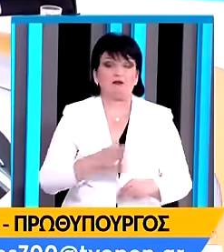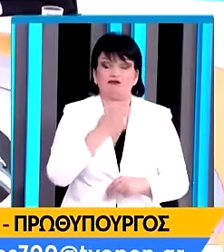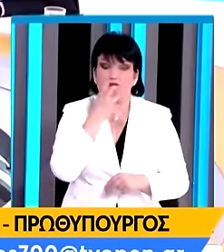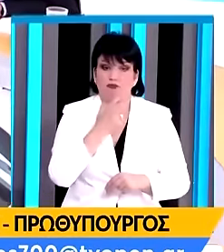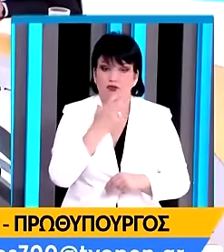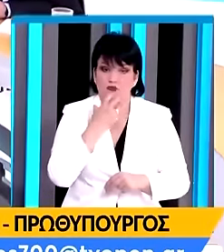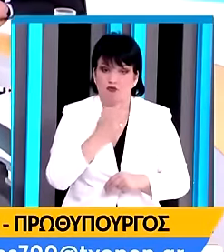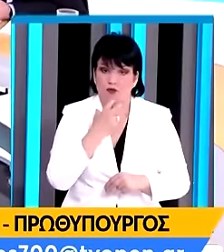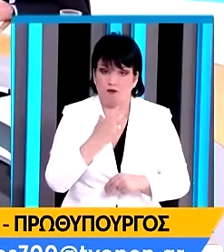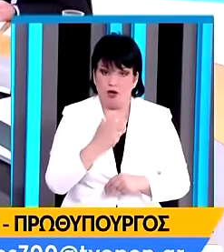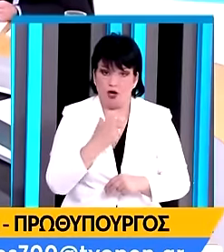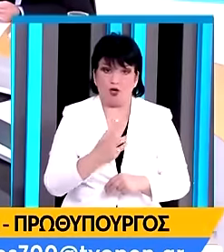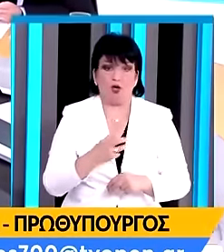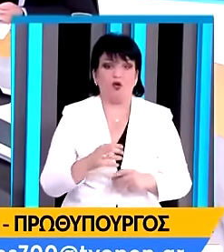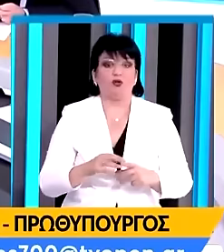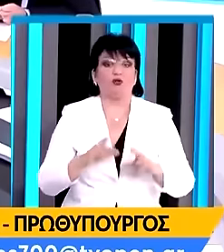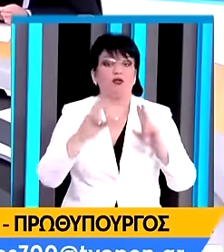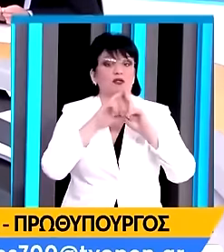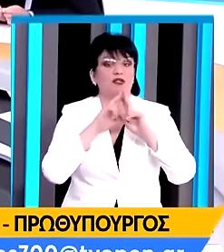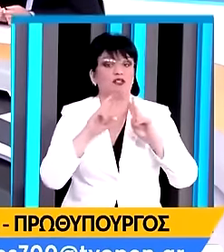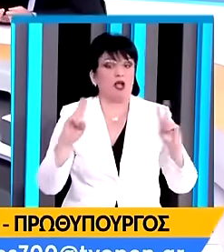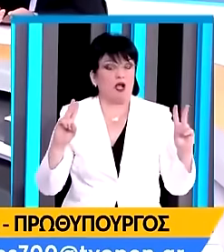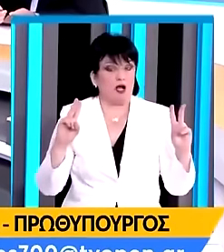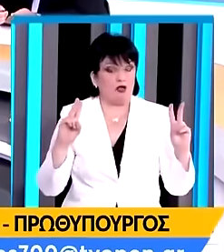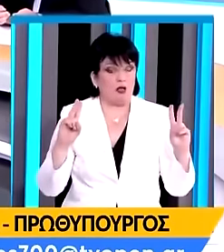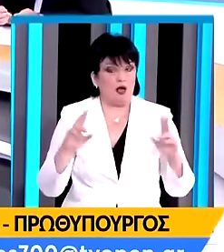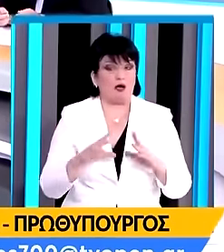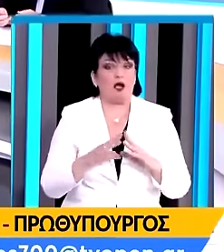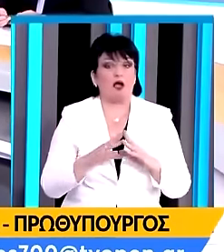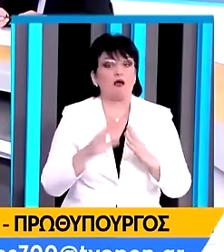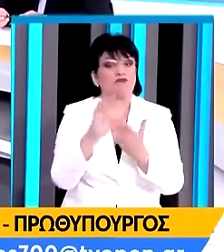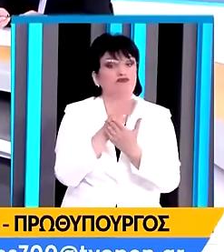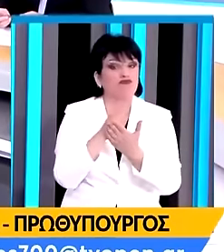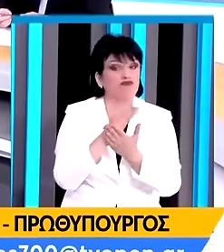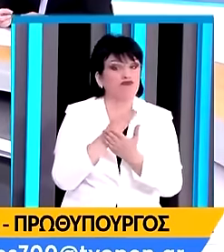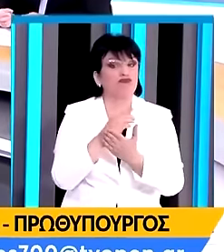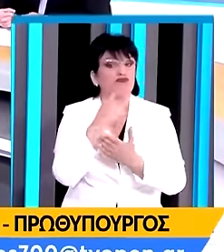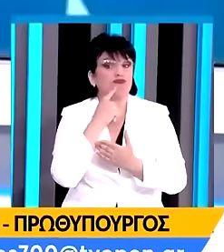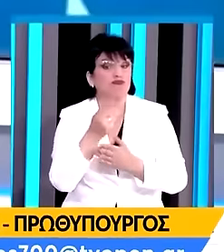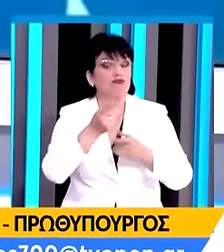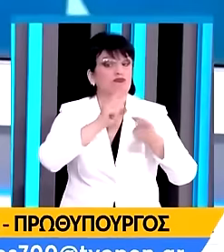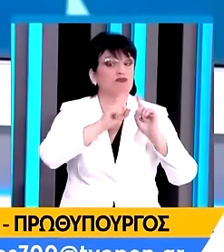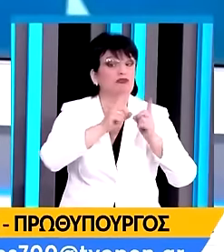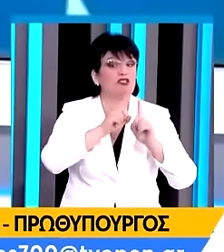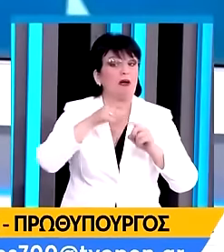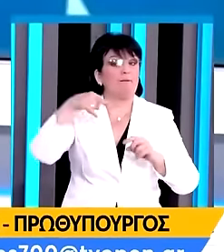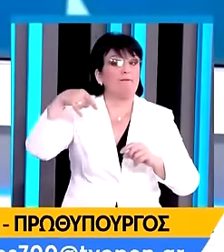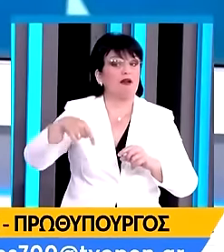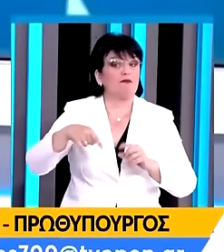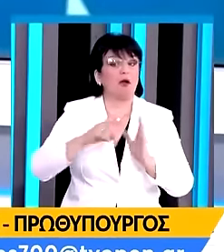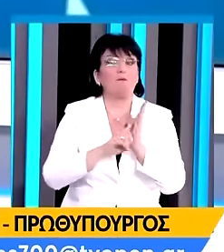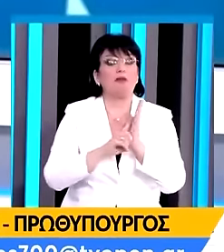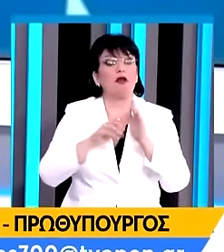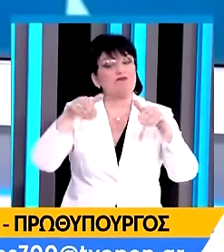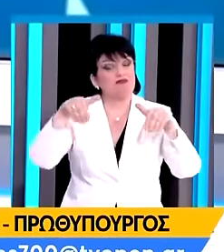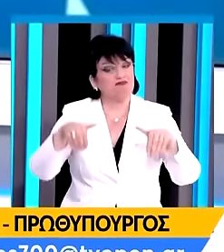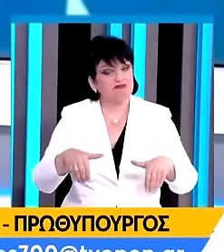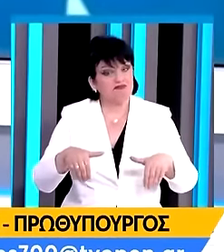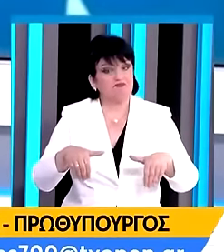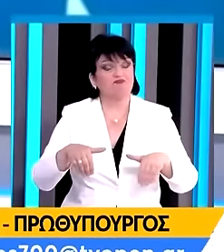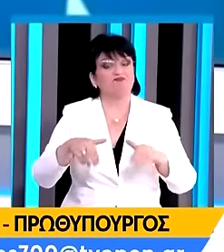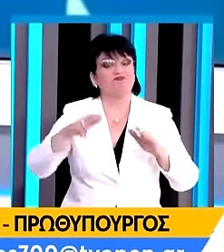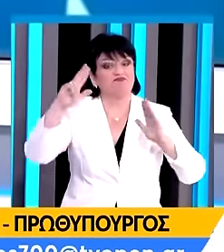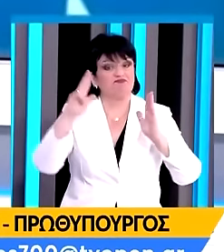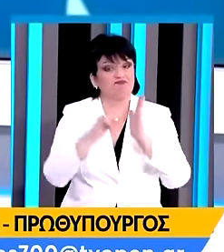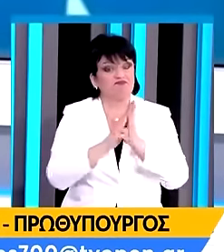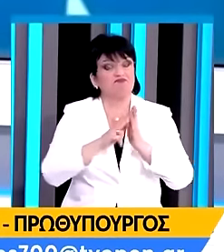σοβαρότητα, θέτοντας ξεκάθαρα τις κόκκινες γραμμές, ξεκαθαρίζοντας ότι η συμφωνία των Πρεσπών πρέπει να τηρηθεί, παρότι δεν